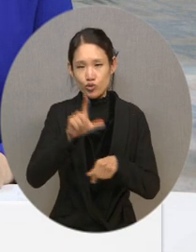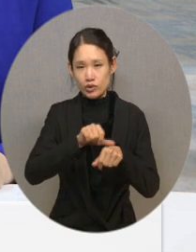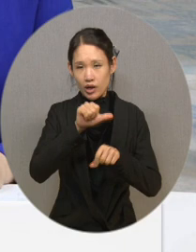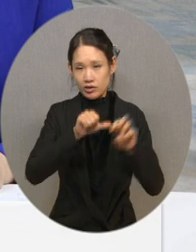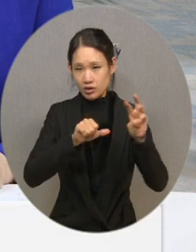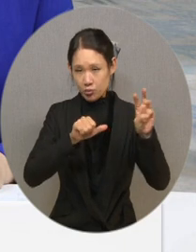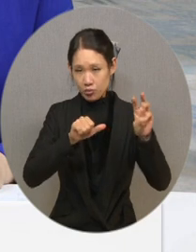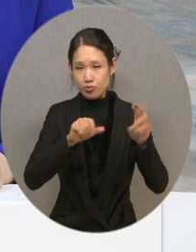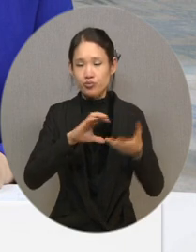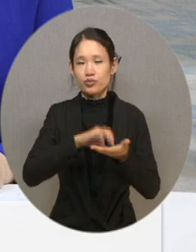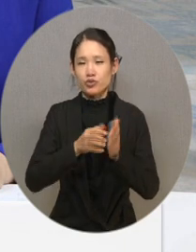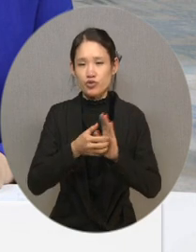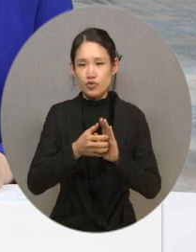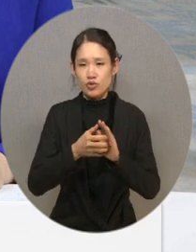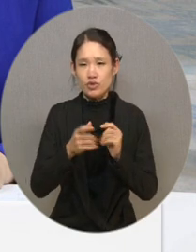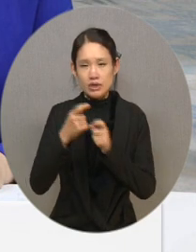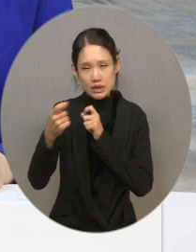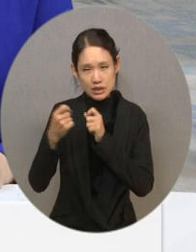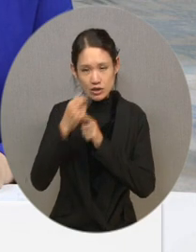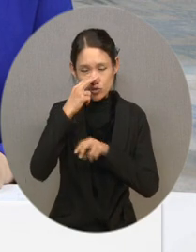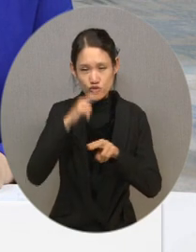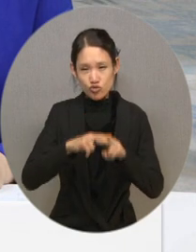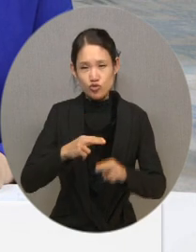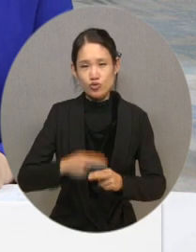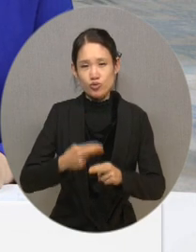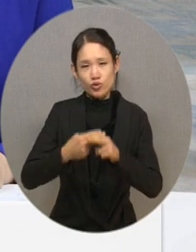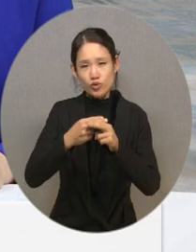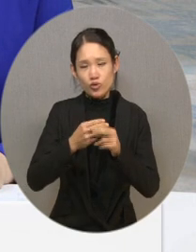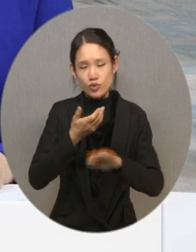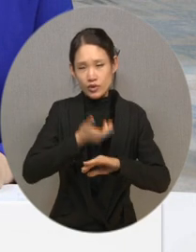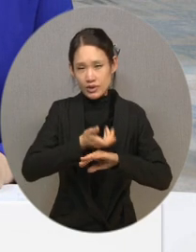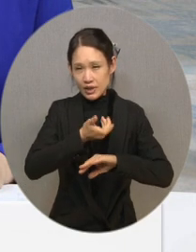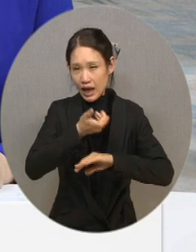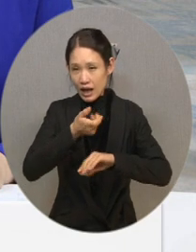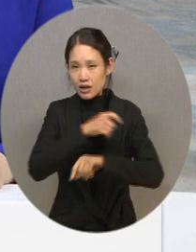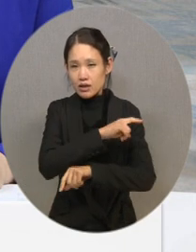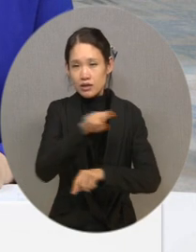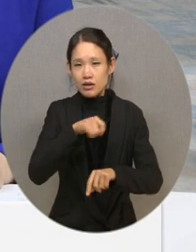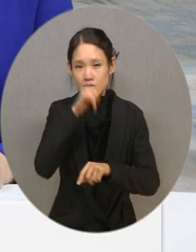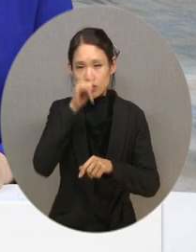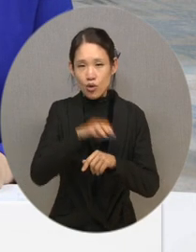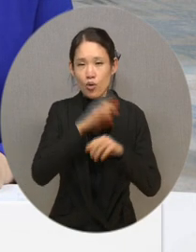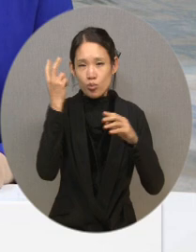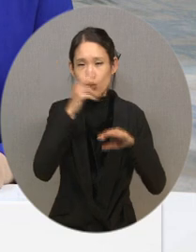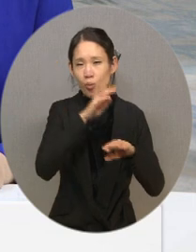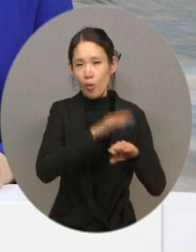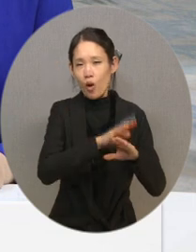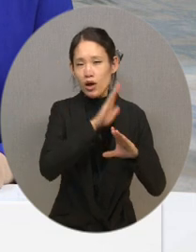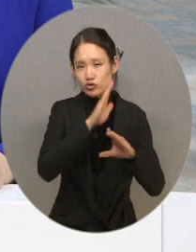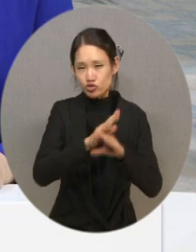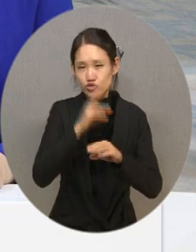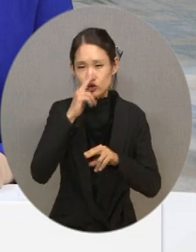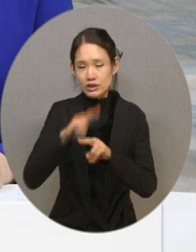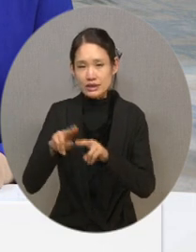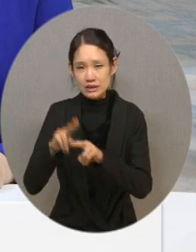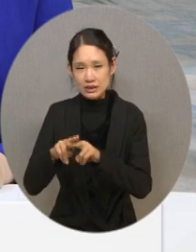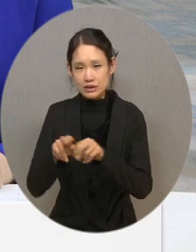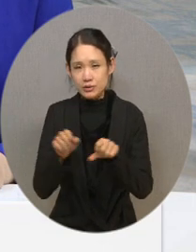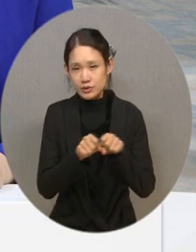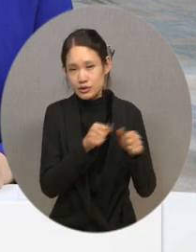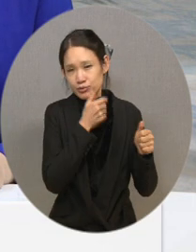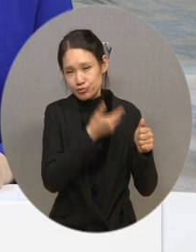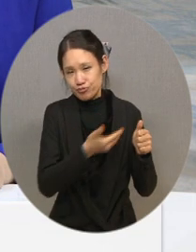30분쯤 인근 유류보관 탱크에 배관이 파손돼 보관 중이던 기름 140리터가 하천으로 유출됐다고